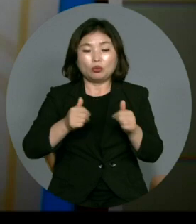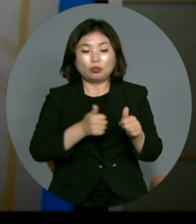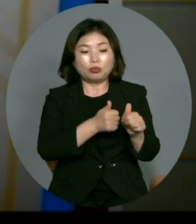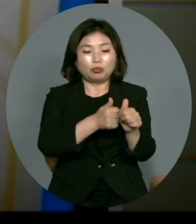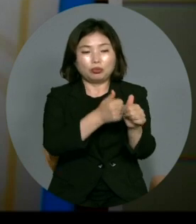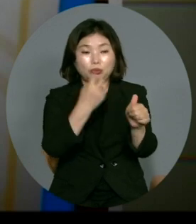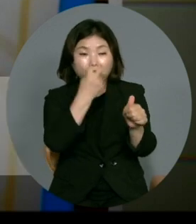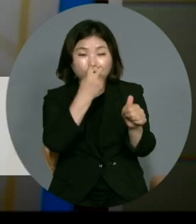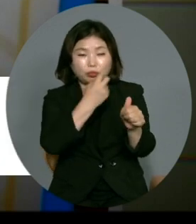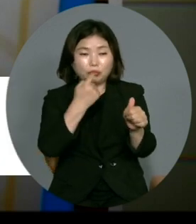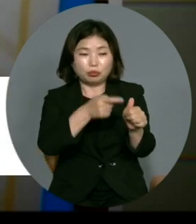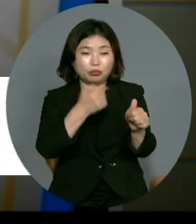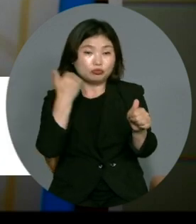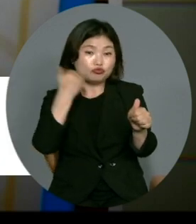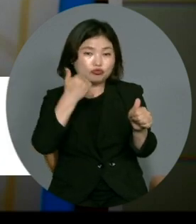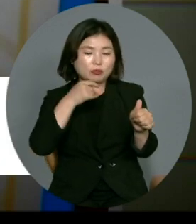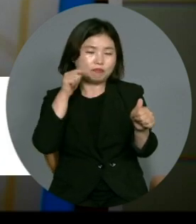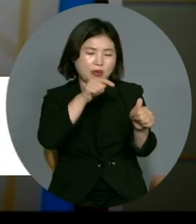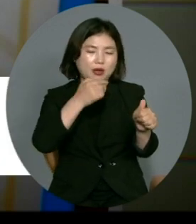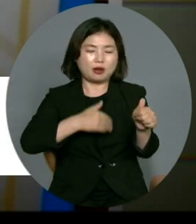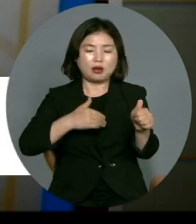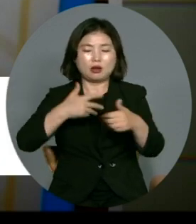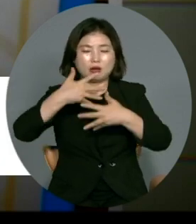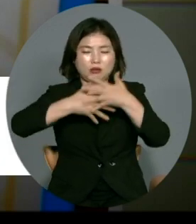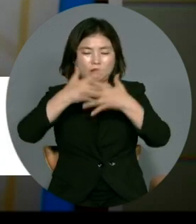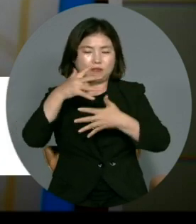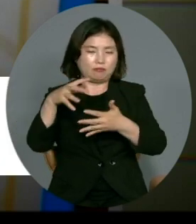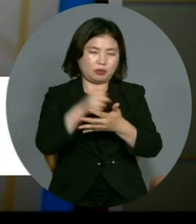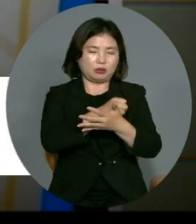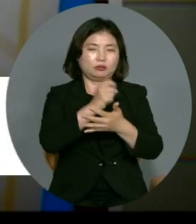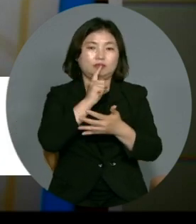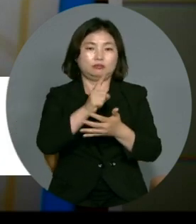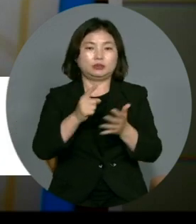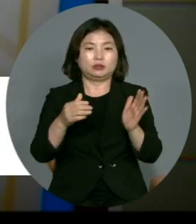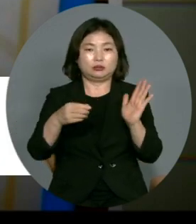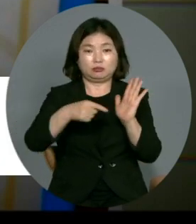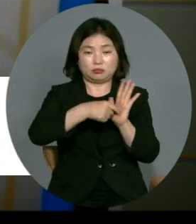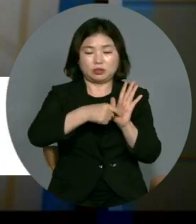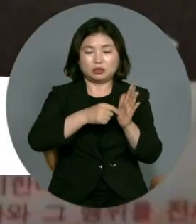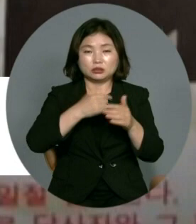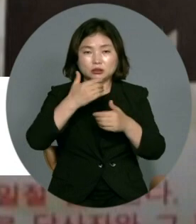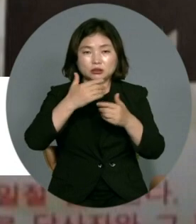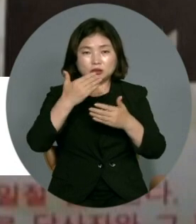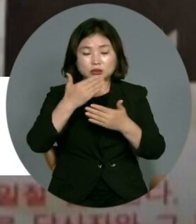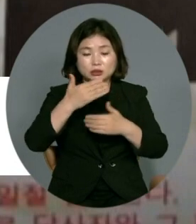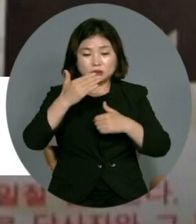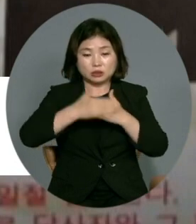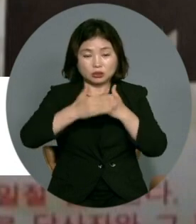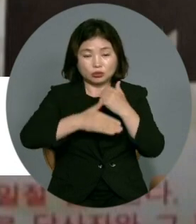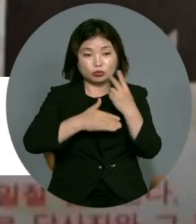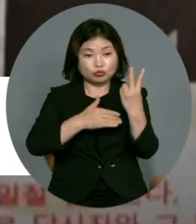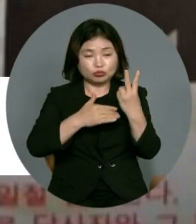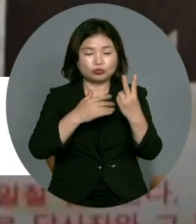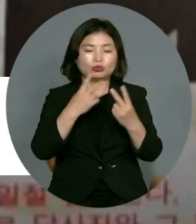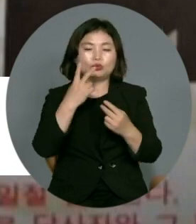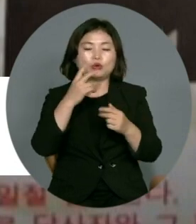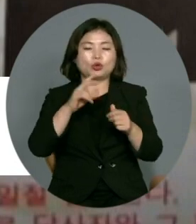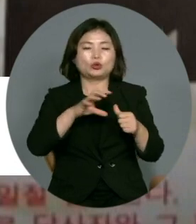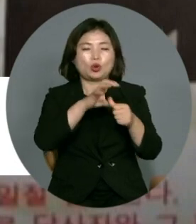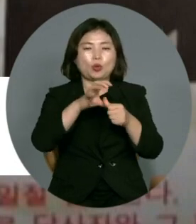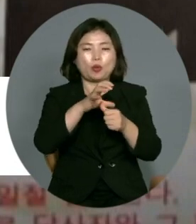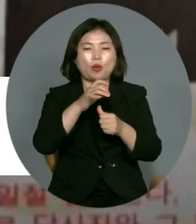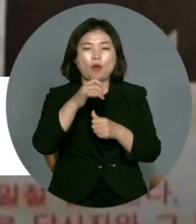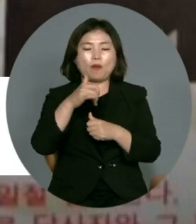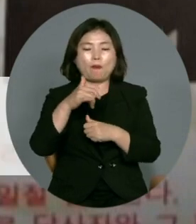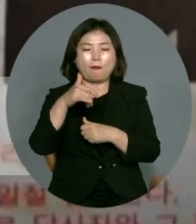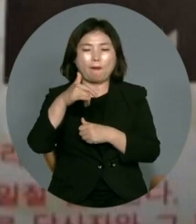추적으로 당사자를 확인했고 동영상도 확보했다고 적혀 있습니다. 사진에 있는 두 사람은 길고양이를 돌보는 이른바